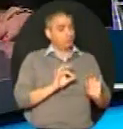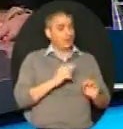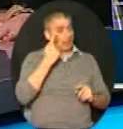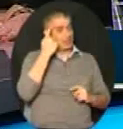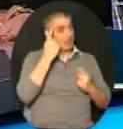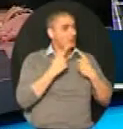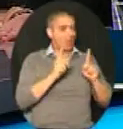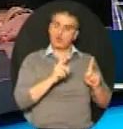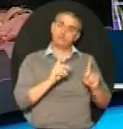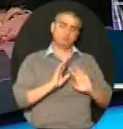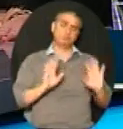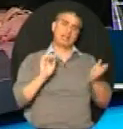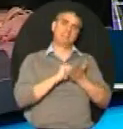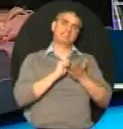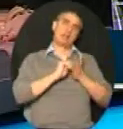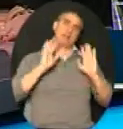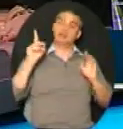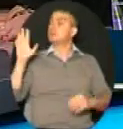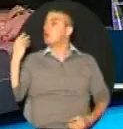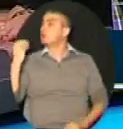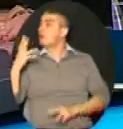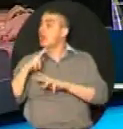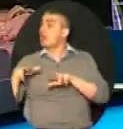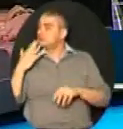עמדות אחרות, חס וחלילה